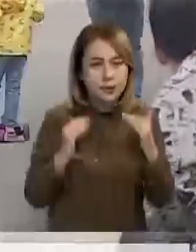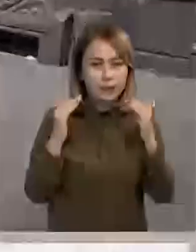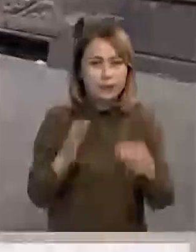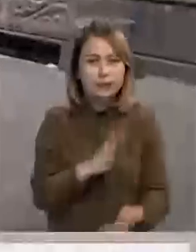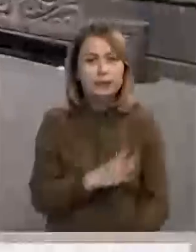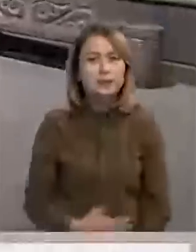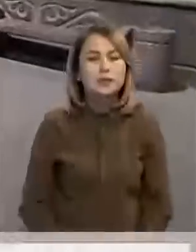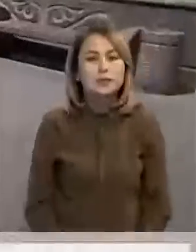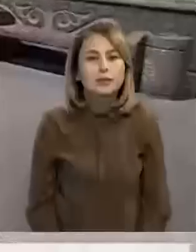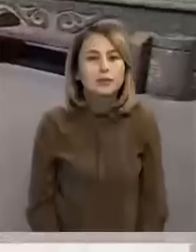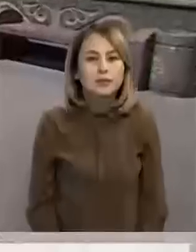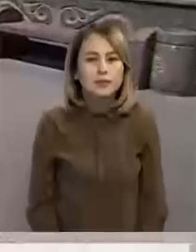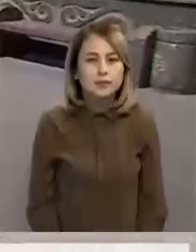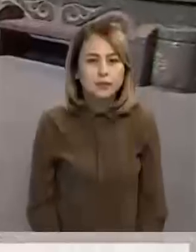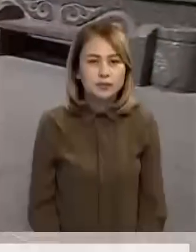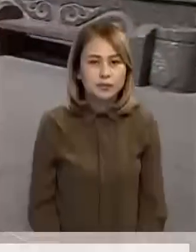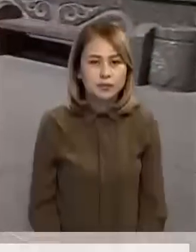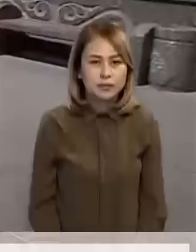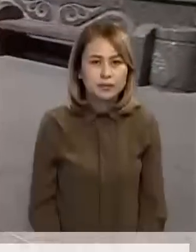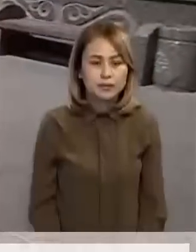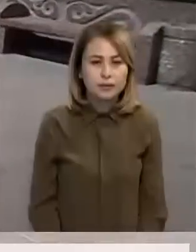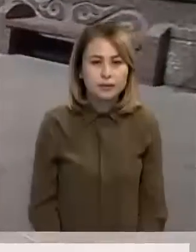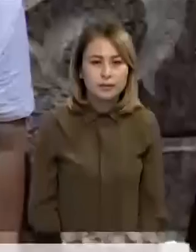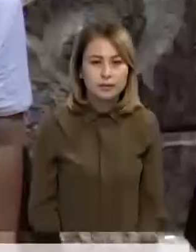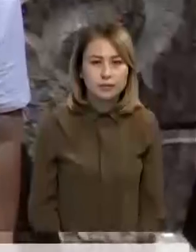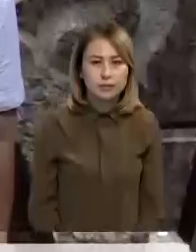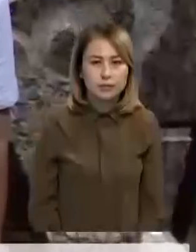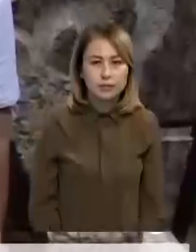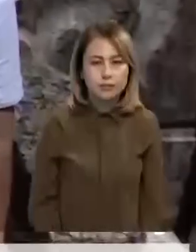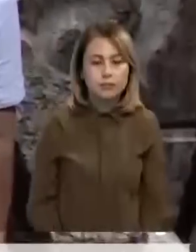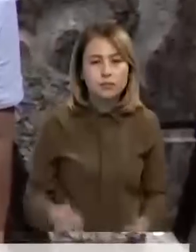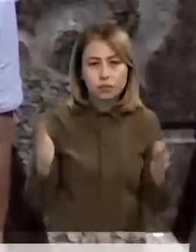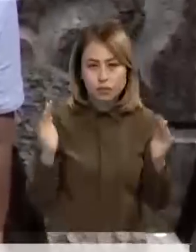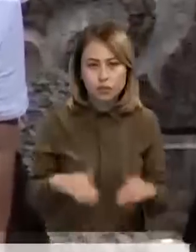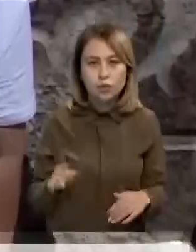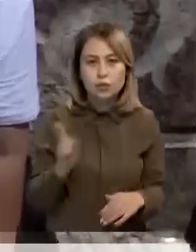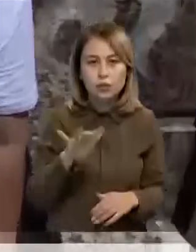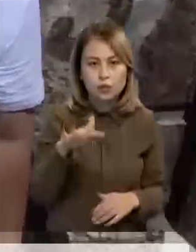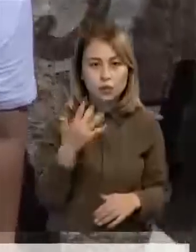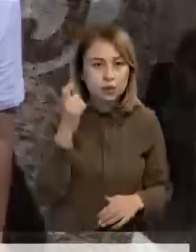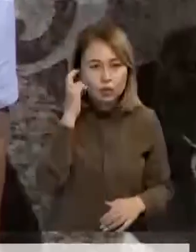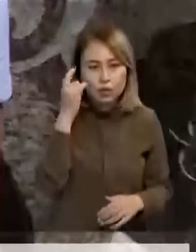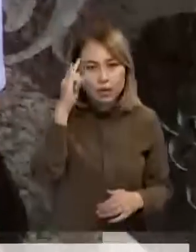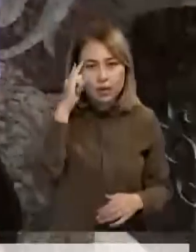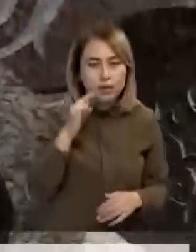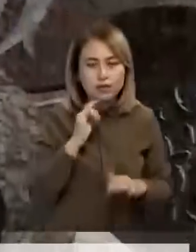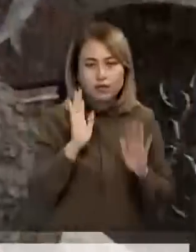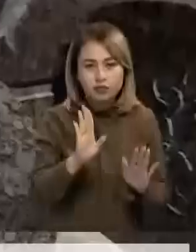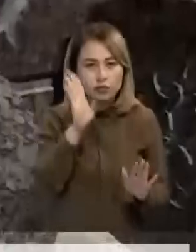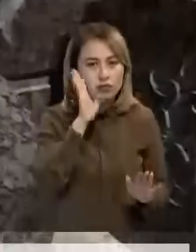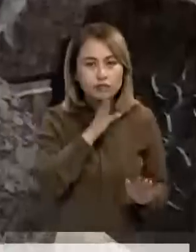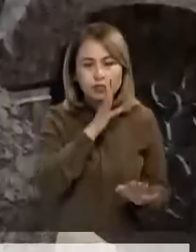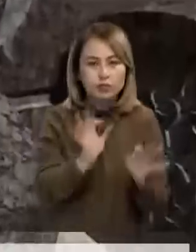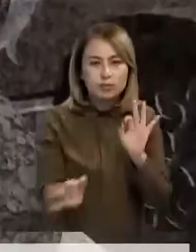кеткен. Зейнетке жасын төмендету қолдайды. Төмендетсін. 55 жас Қазақстанның әйелдеріне